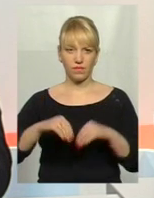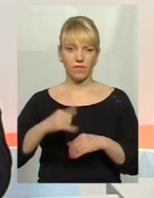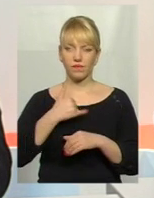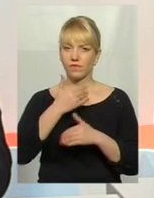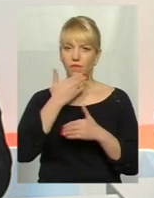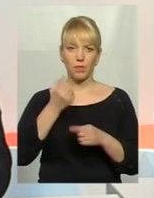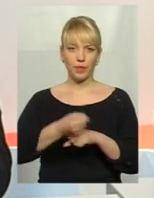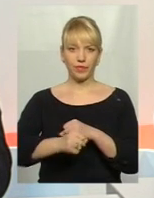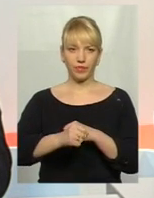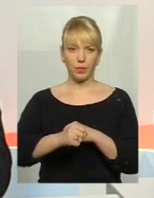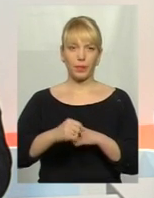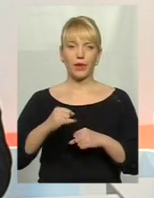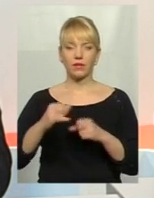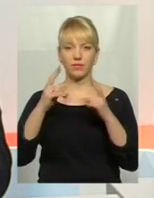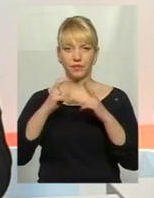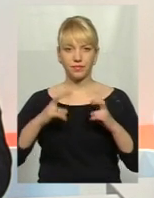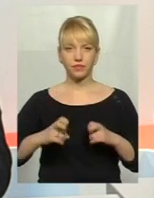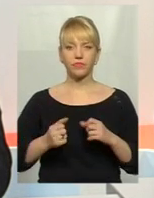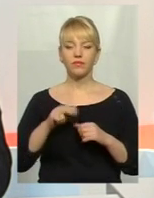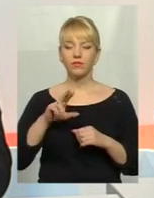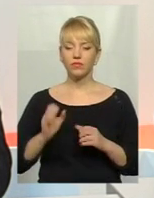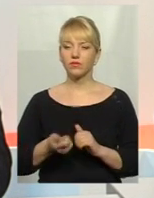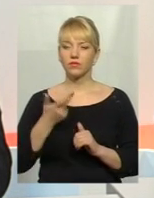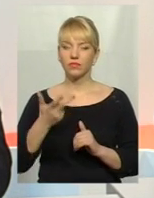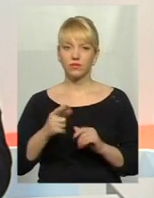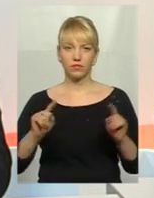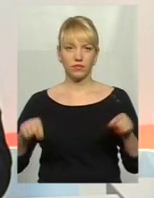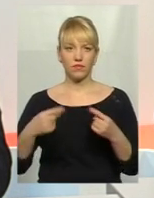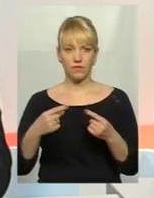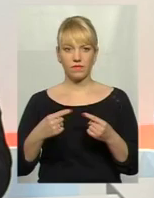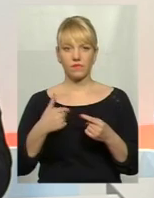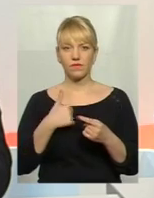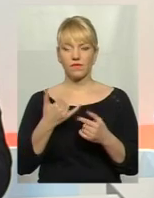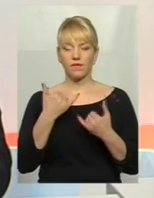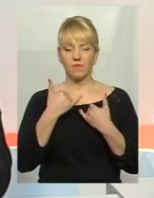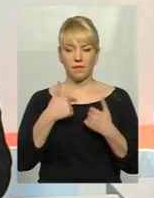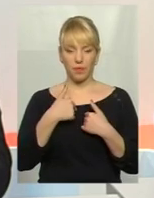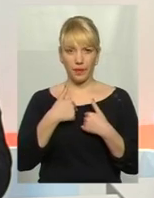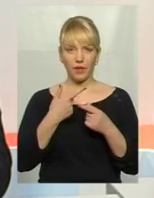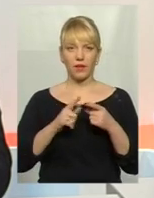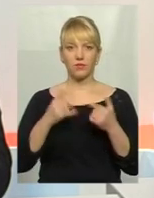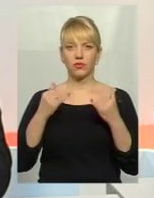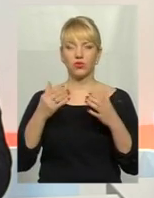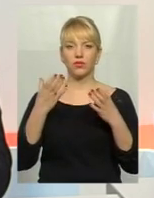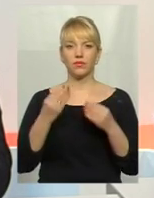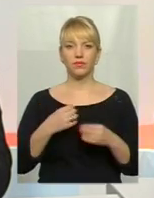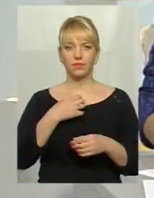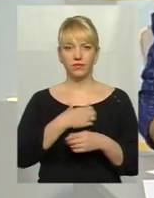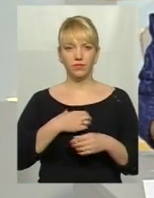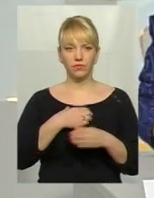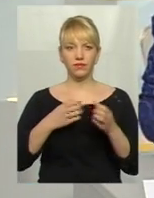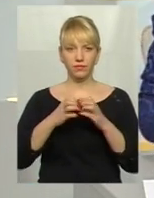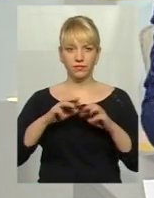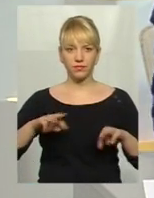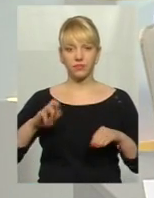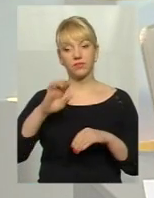нема примусу. І аналізувати по кількості створених, як на мене, на сьогоднішній день уряд ставить пріоритетом... Можливо, краще